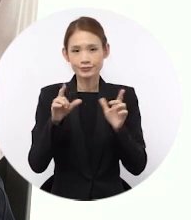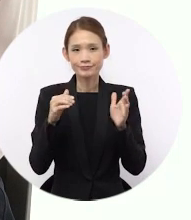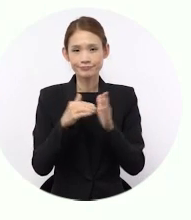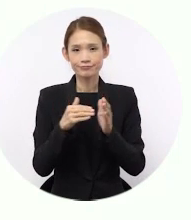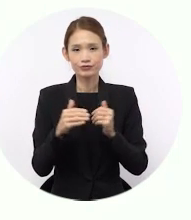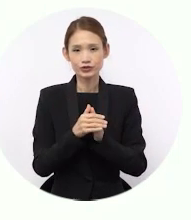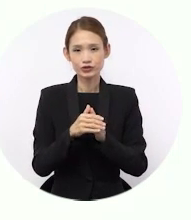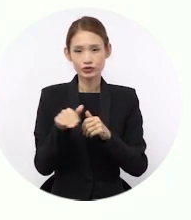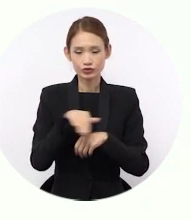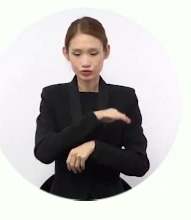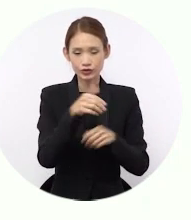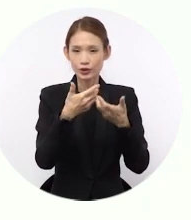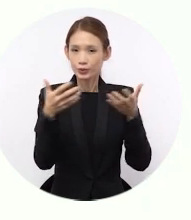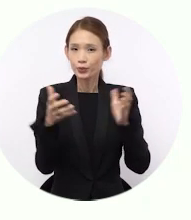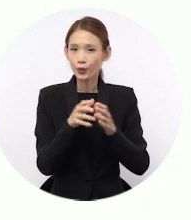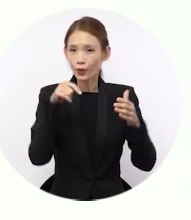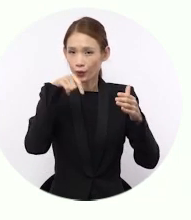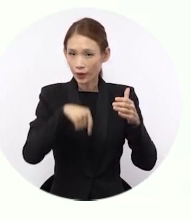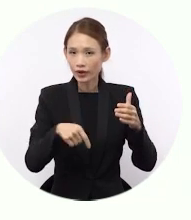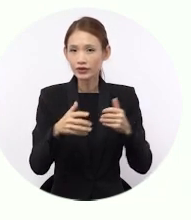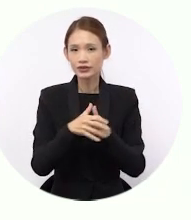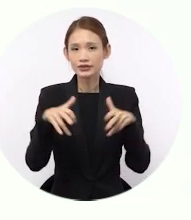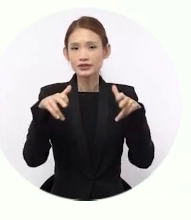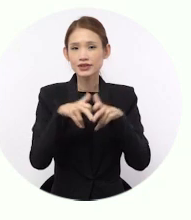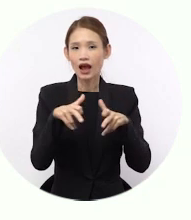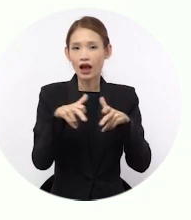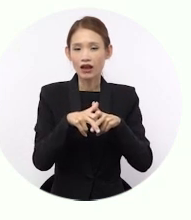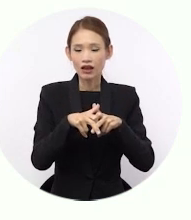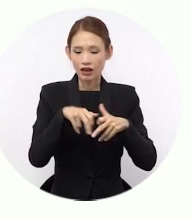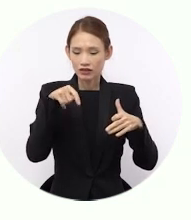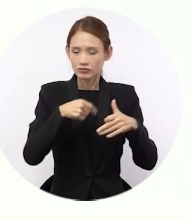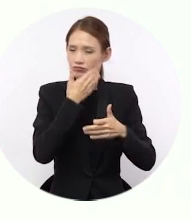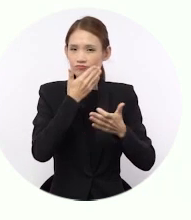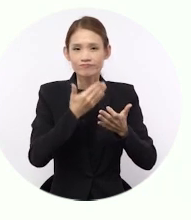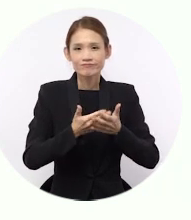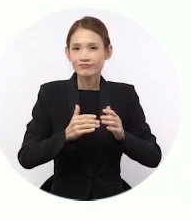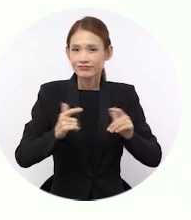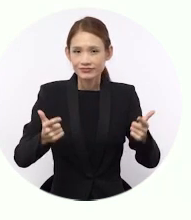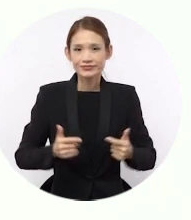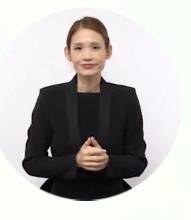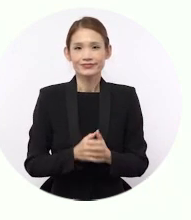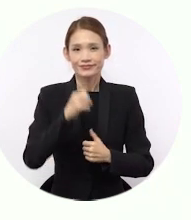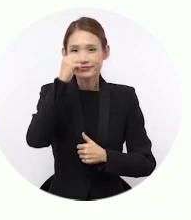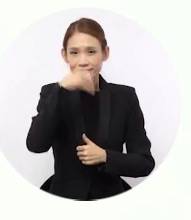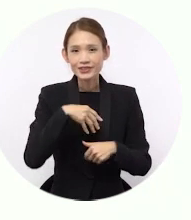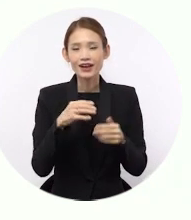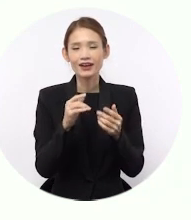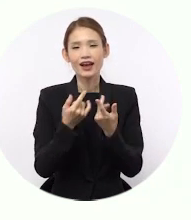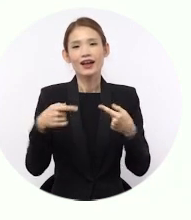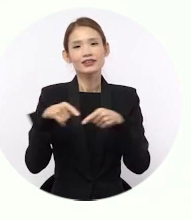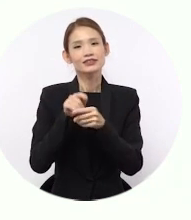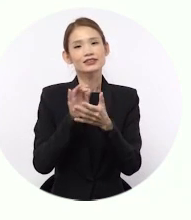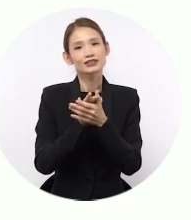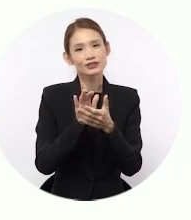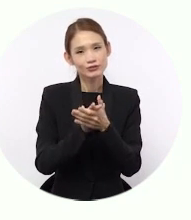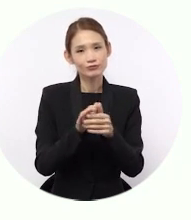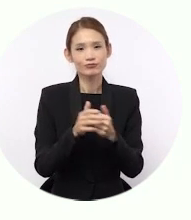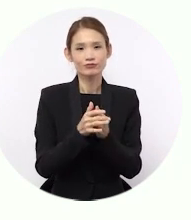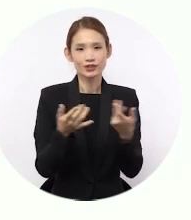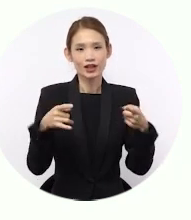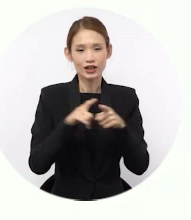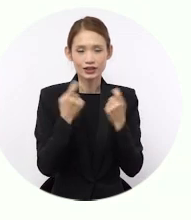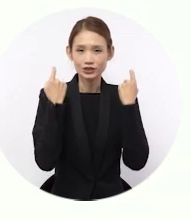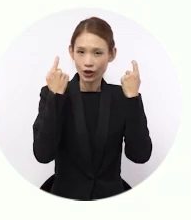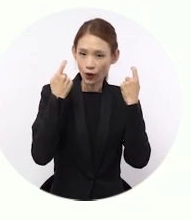지냈어요. 우리 모임에서는 장애인은 크게 중요한 것이 아니었어요. 그냥 같은 친구로서